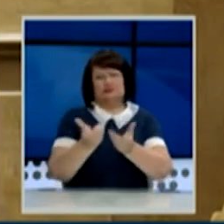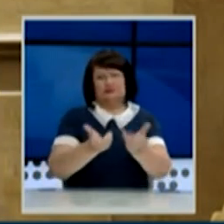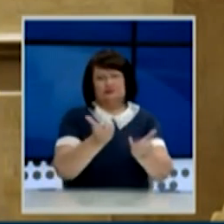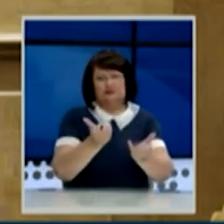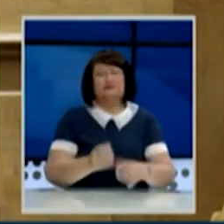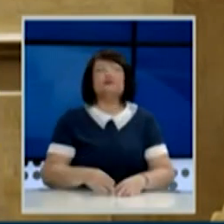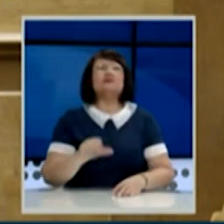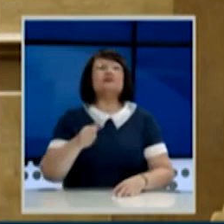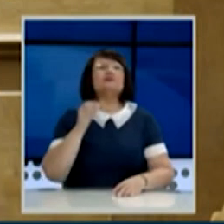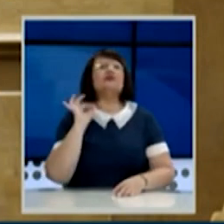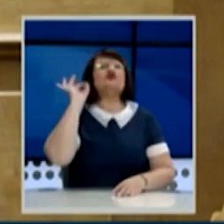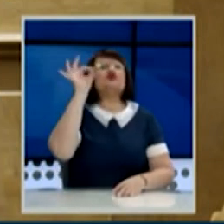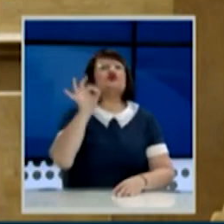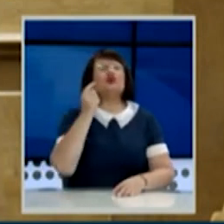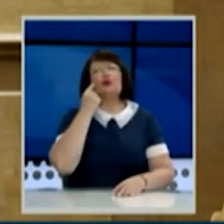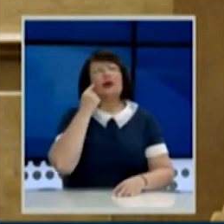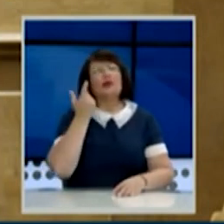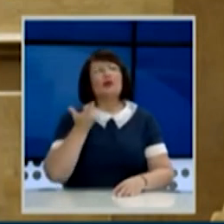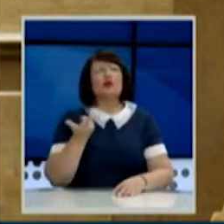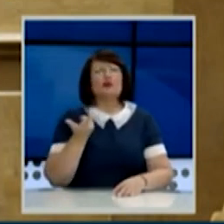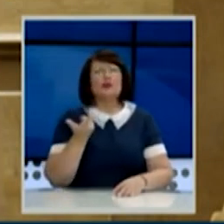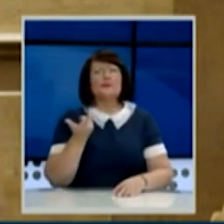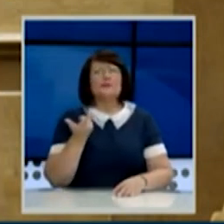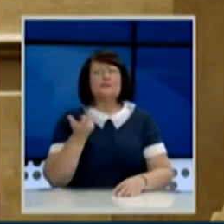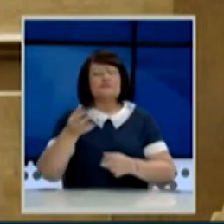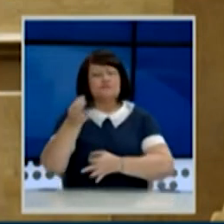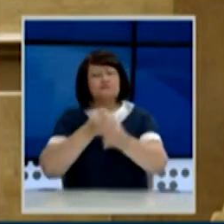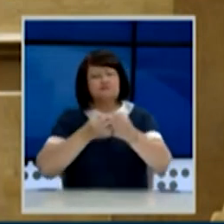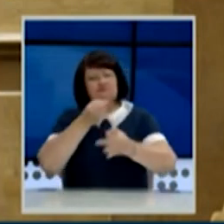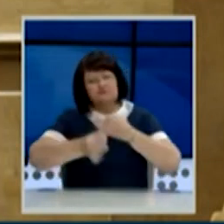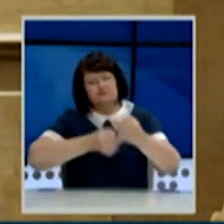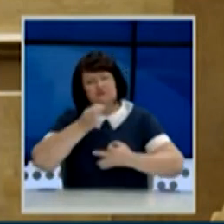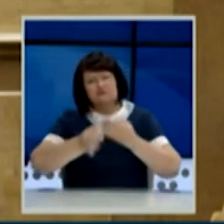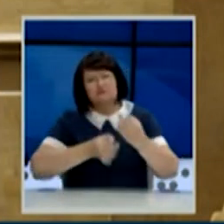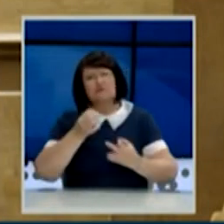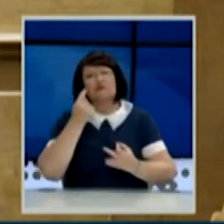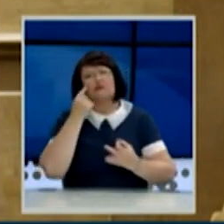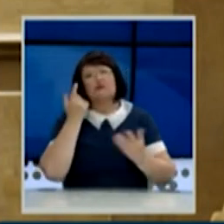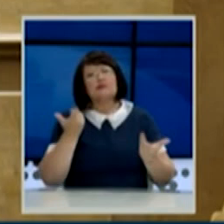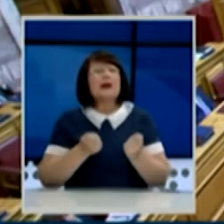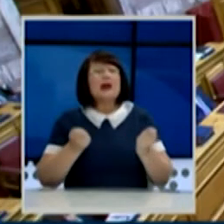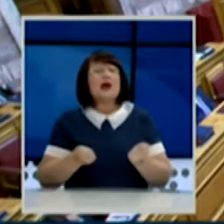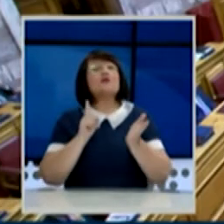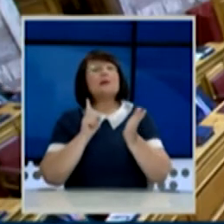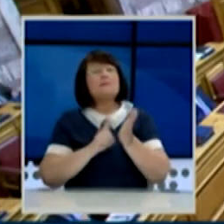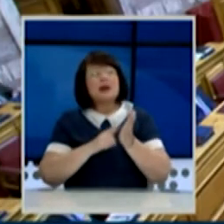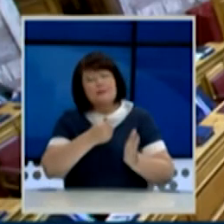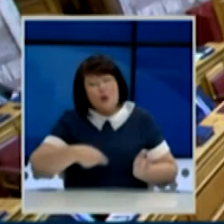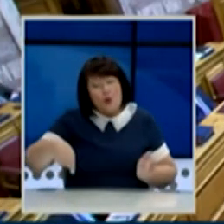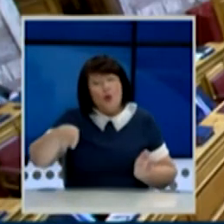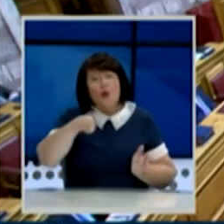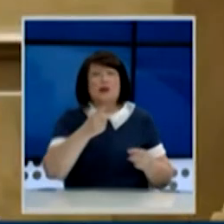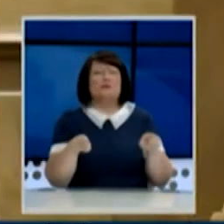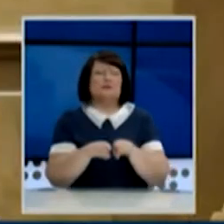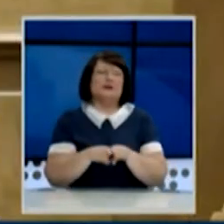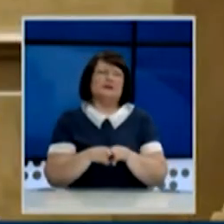ο κ. Μητσοτάκης θα ήταν για το καλό της πλειοψηφίας της κοινωνίας, νομίζω ότι τώρα διαψεύδονται με πολύ δραματικό τρόπο. Μάλιστα. Γιατί δεν μπορεί να